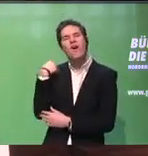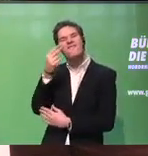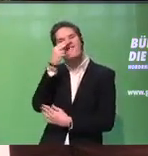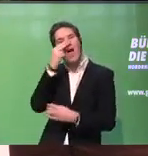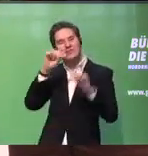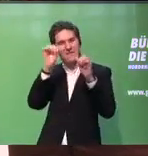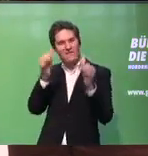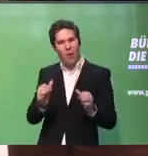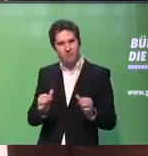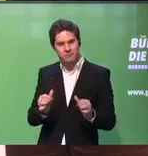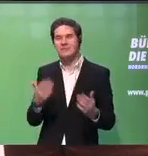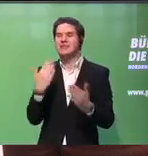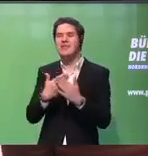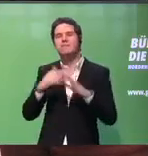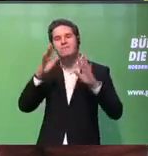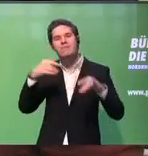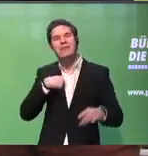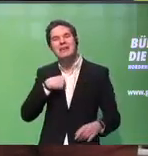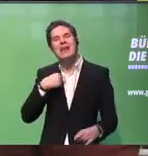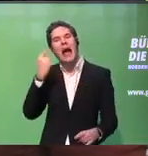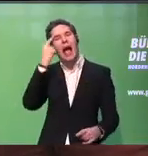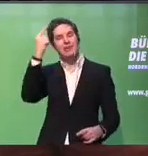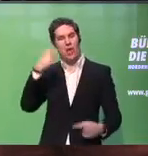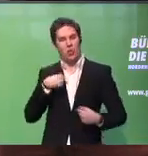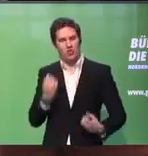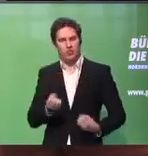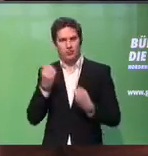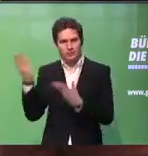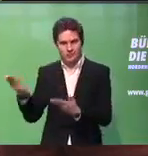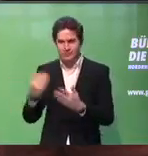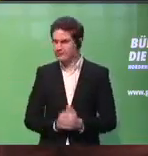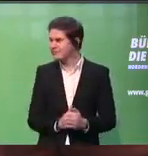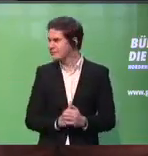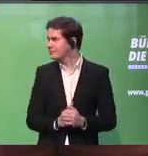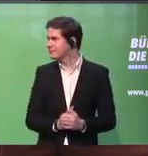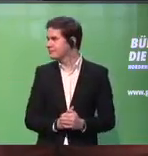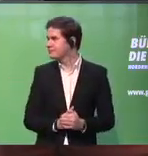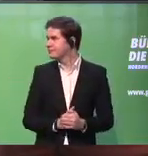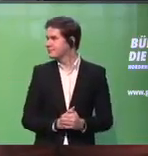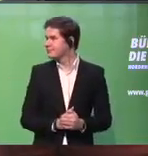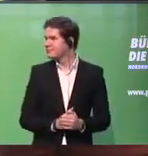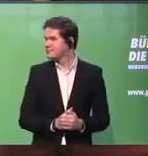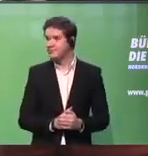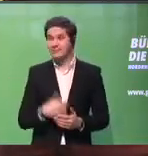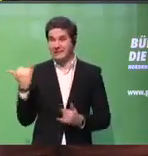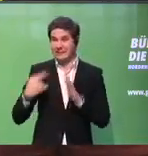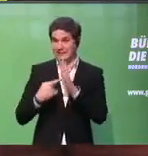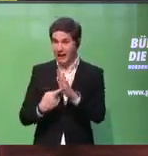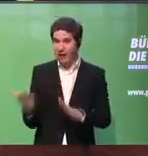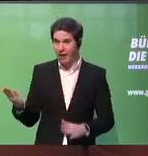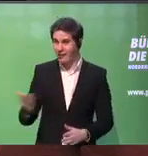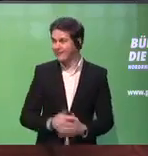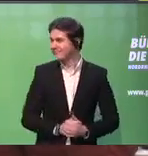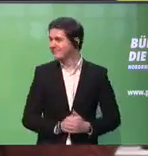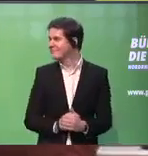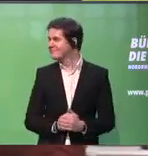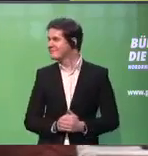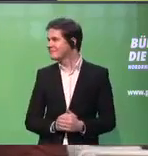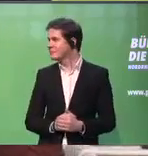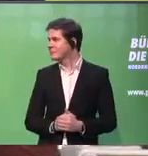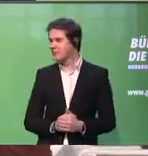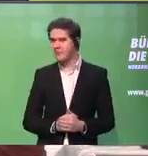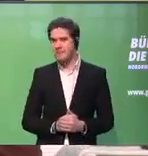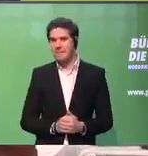Und zur Erinnerung an diesen Einstieg gibt es jetzt zeigen, Sven. Weg